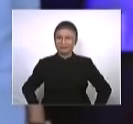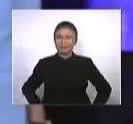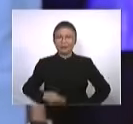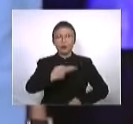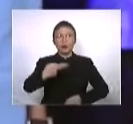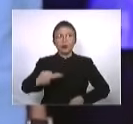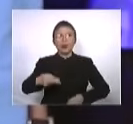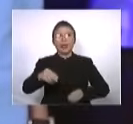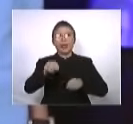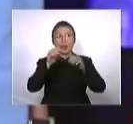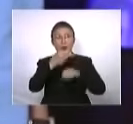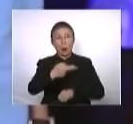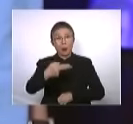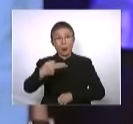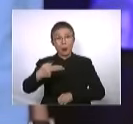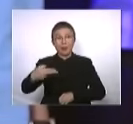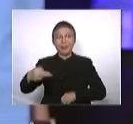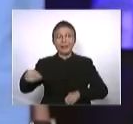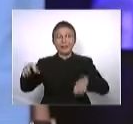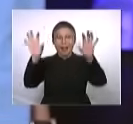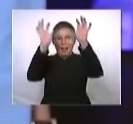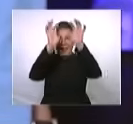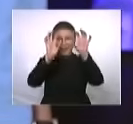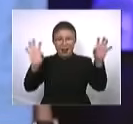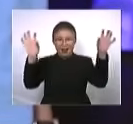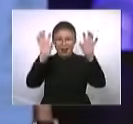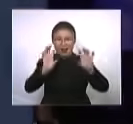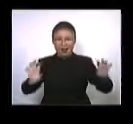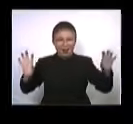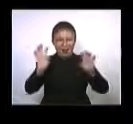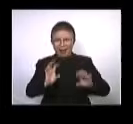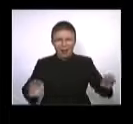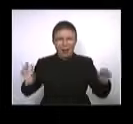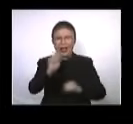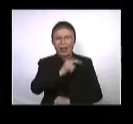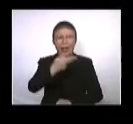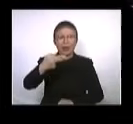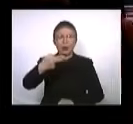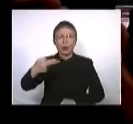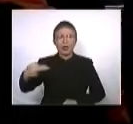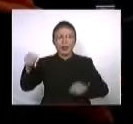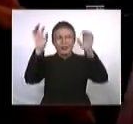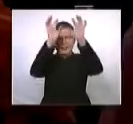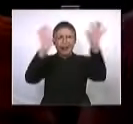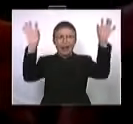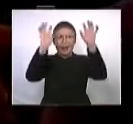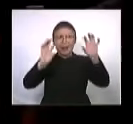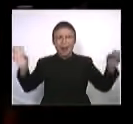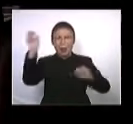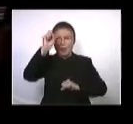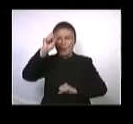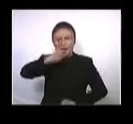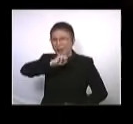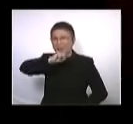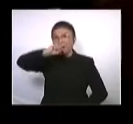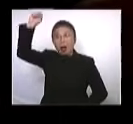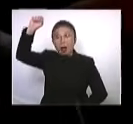sisi-sisi kelemahan darialon debat kita tahu istilah-istilah yang dimunculkan ya oleh Gibran itu kan agak sulit